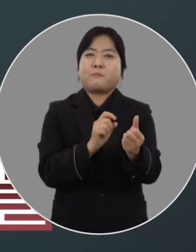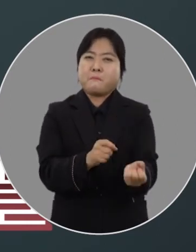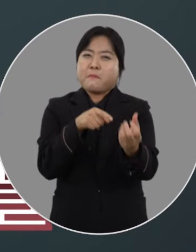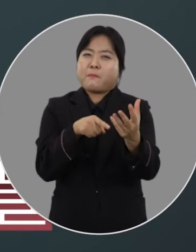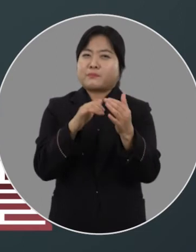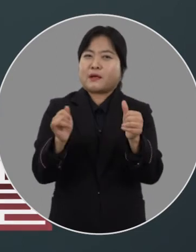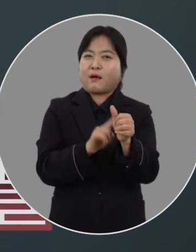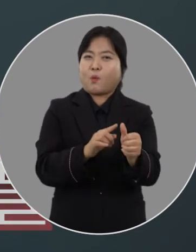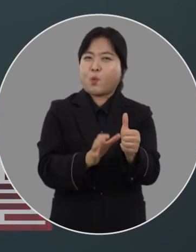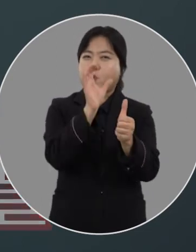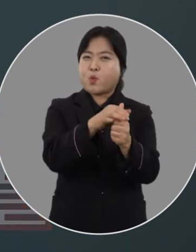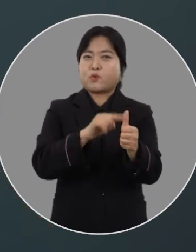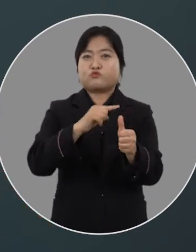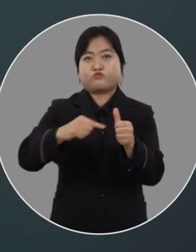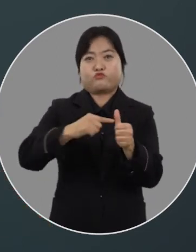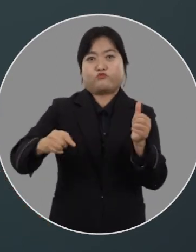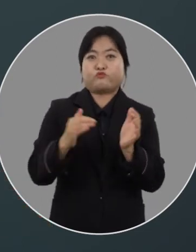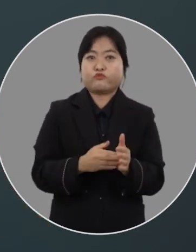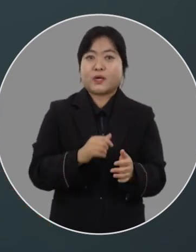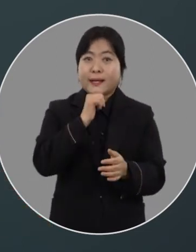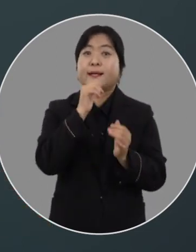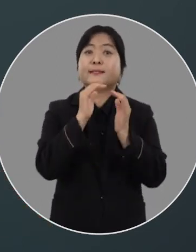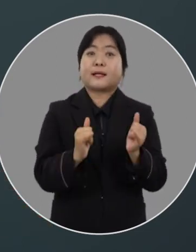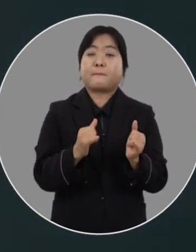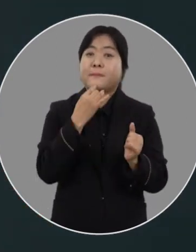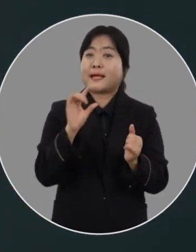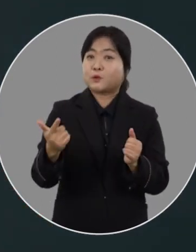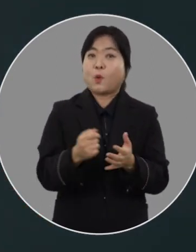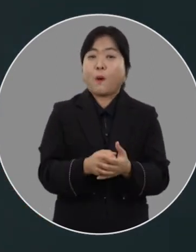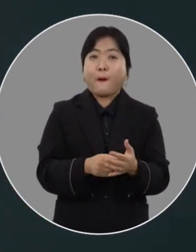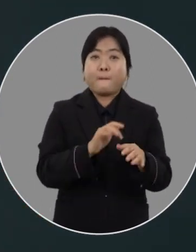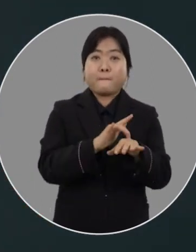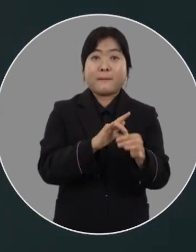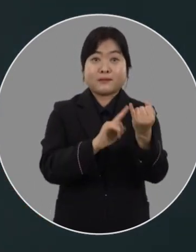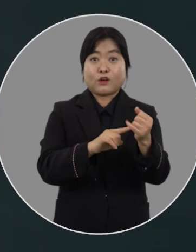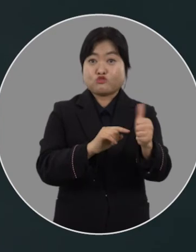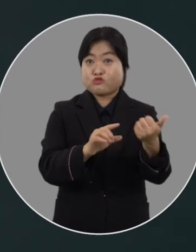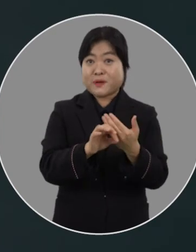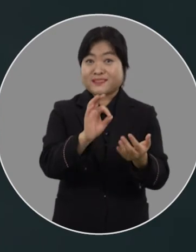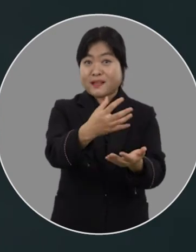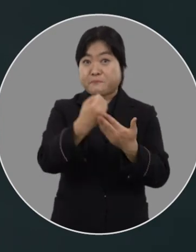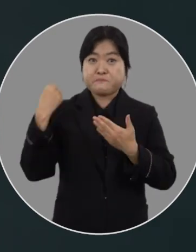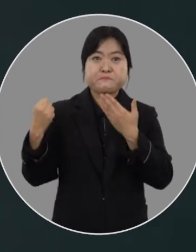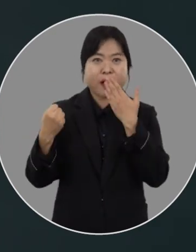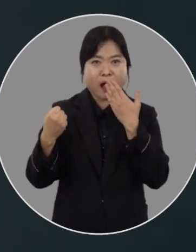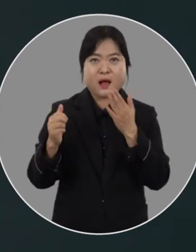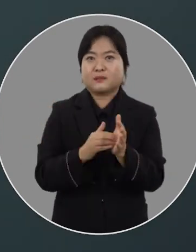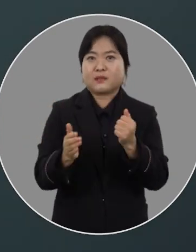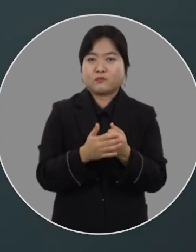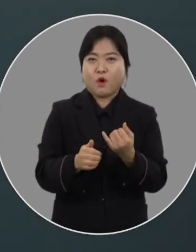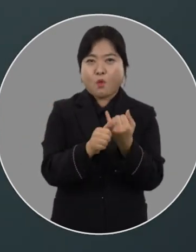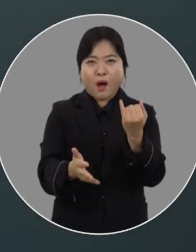일들이 벌어졌고요. 더 이상 가난한 사람들뿐만이 아니라 마녀가 죽게 되면 그 재산들을 모두 다 압수할 수 있었기